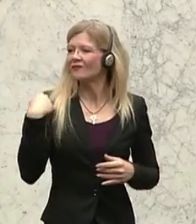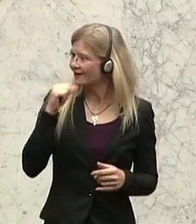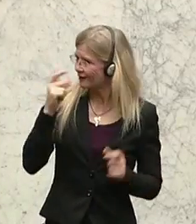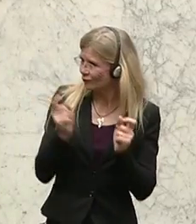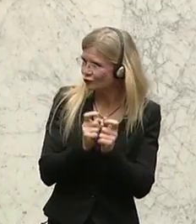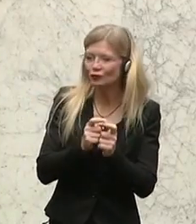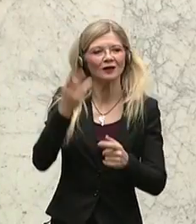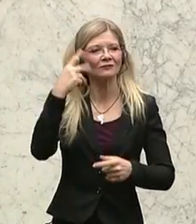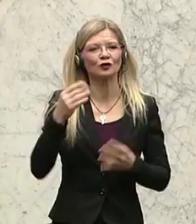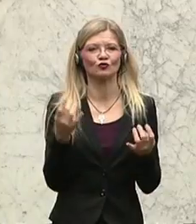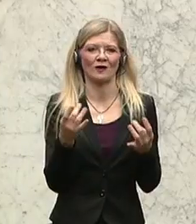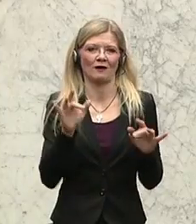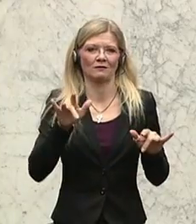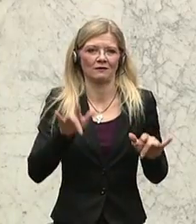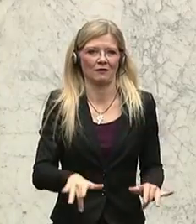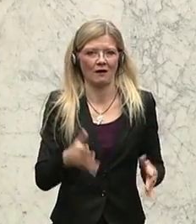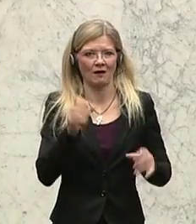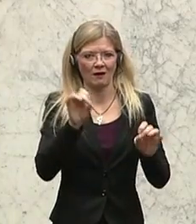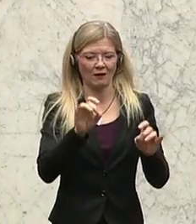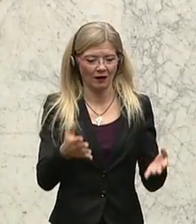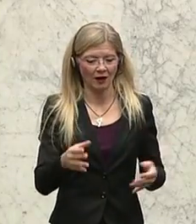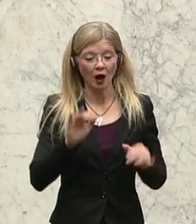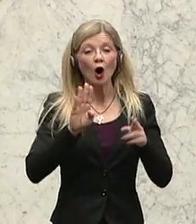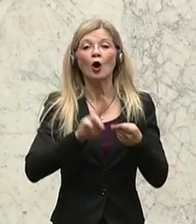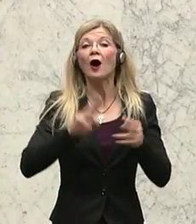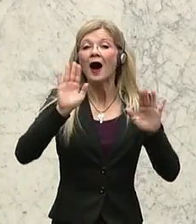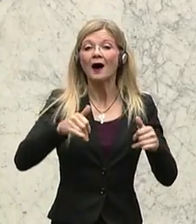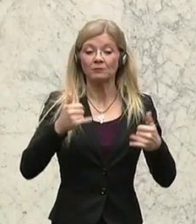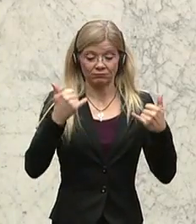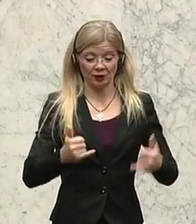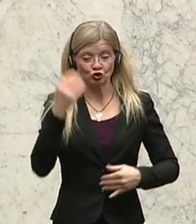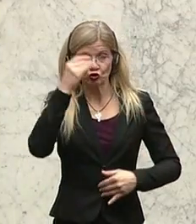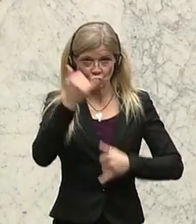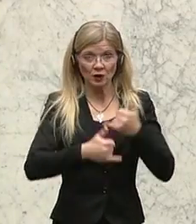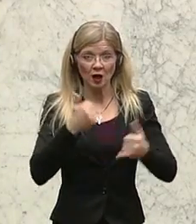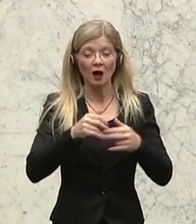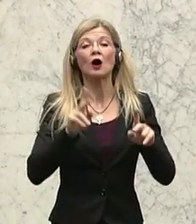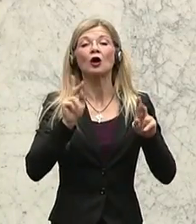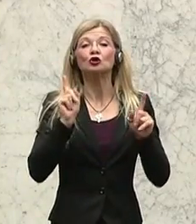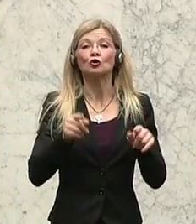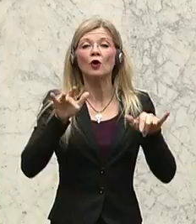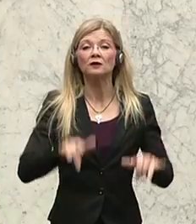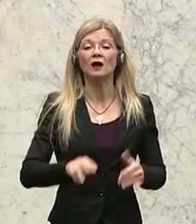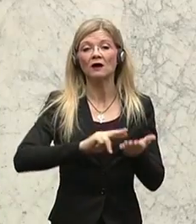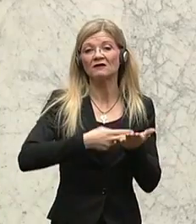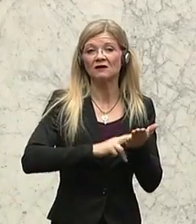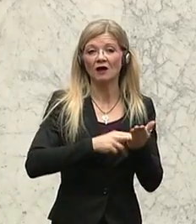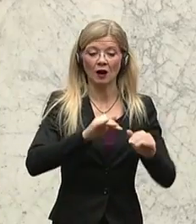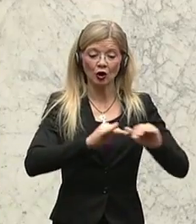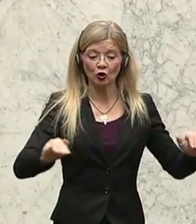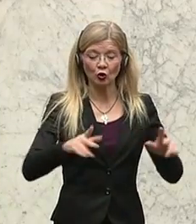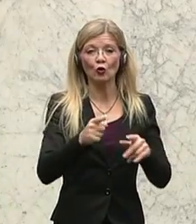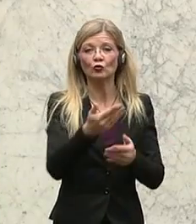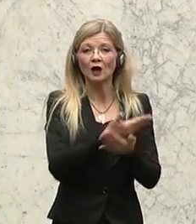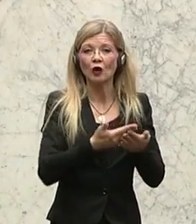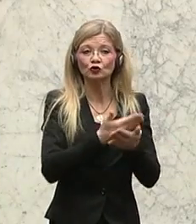Verfügung gestanden sind. Nun soll ab kommenden Schuljahr soll digitale Grundausbildung in der 5. Schulstufe und in der 9.